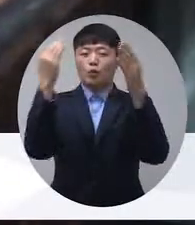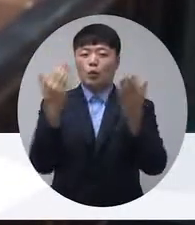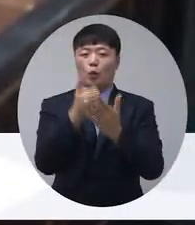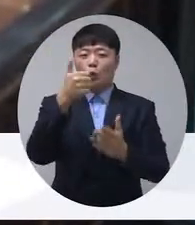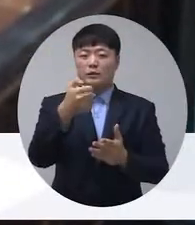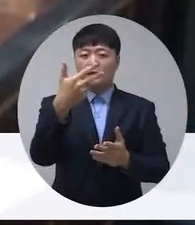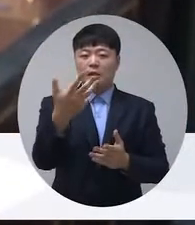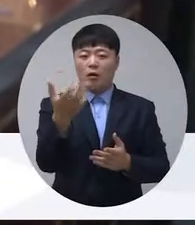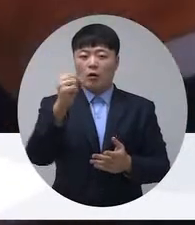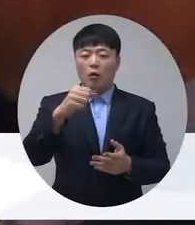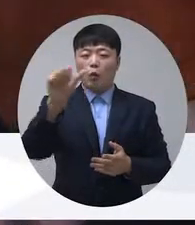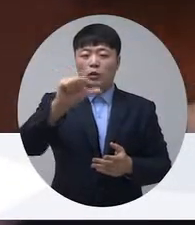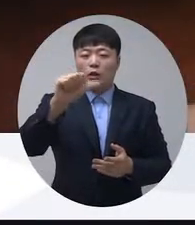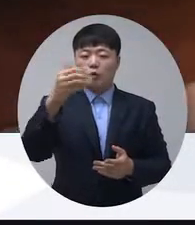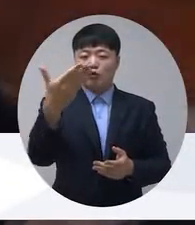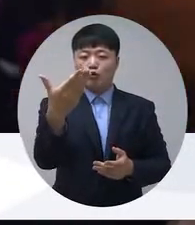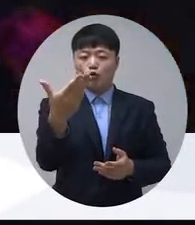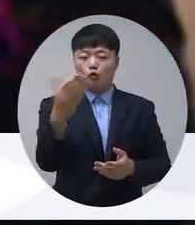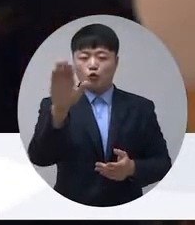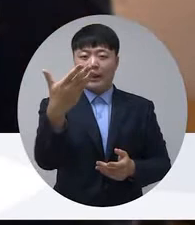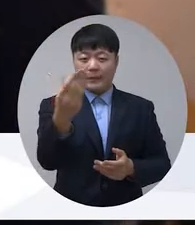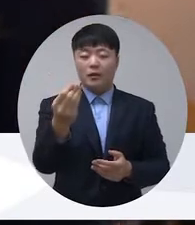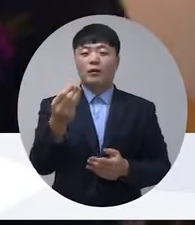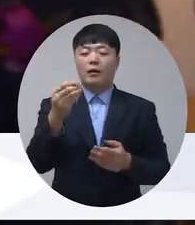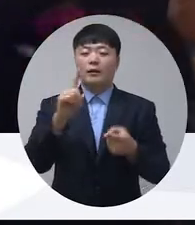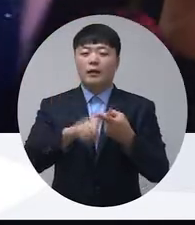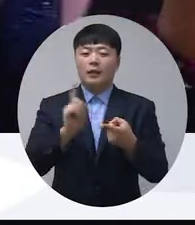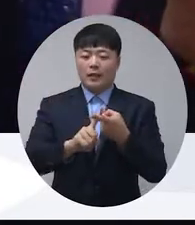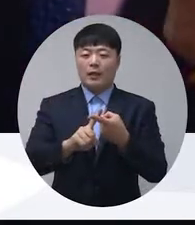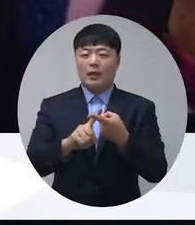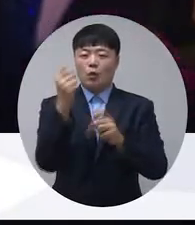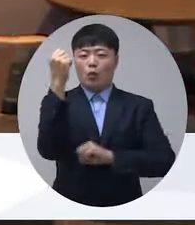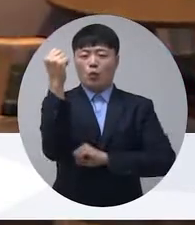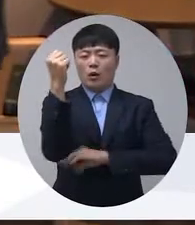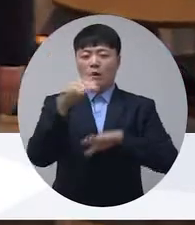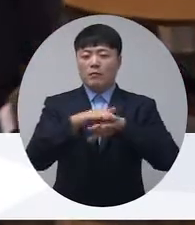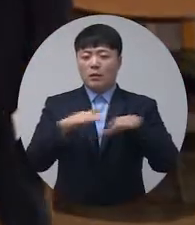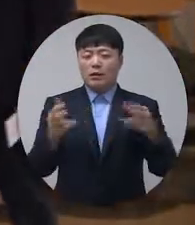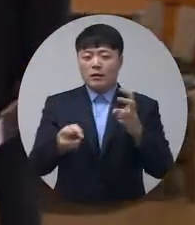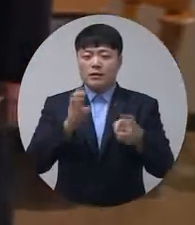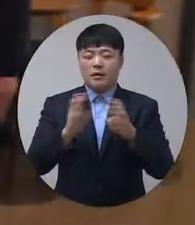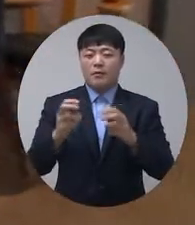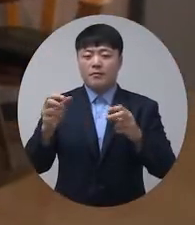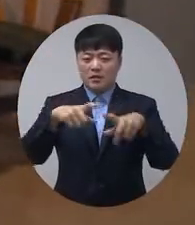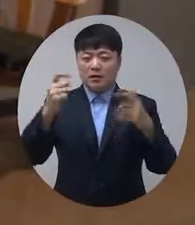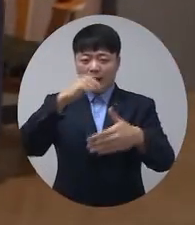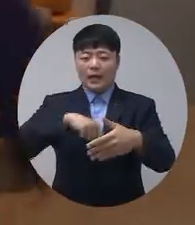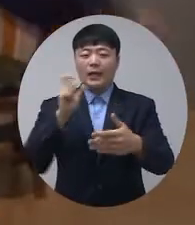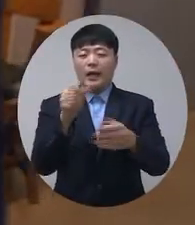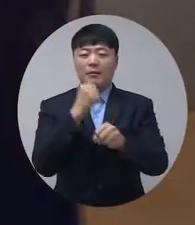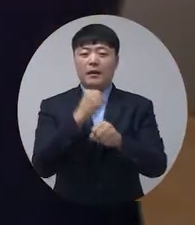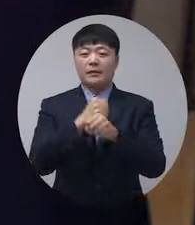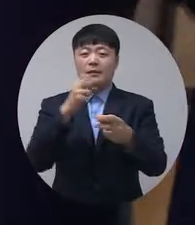57억 부천 500만원으로 기초 생활 기반 확충 사업과 소득증대 성 지역 역량강화 사업 등을 추진해